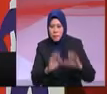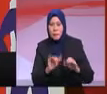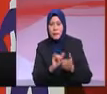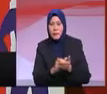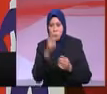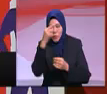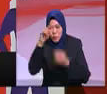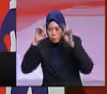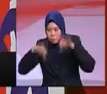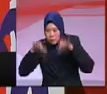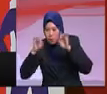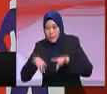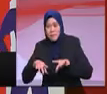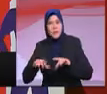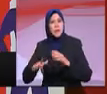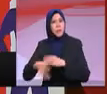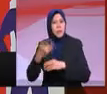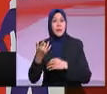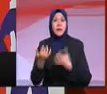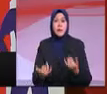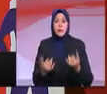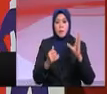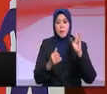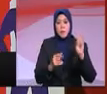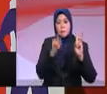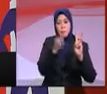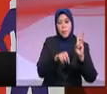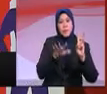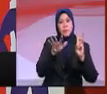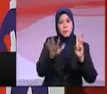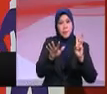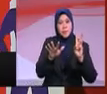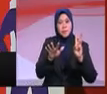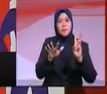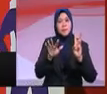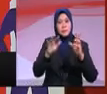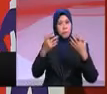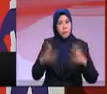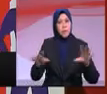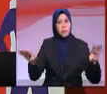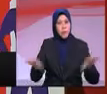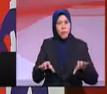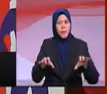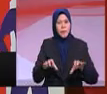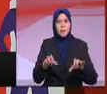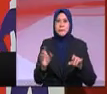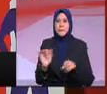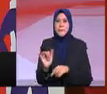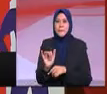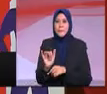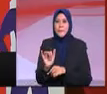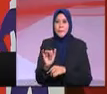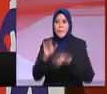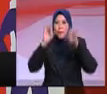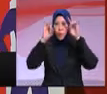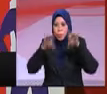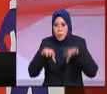untuk saringan. Dan pada 6 Mei kita telah menjalankan iaitu